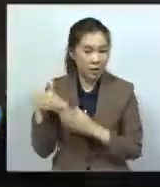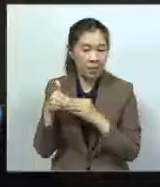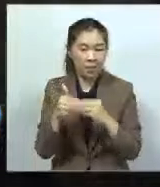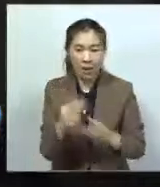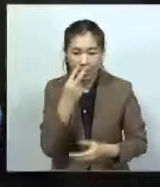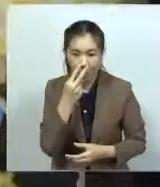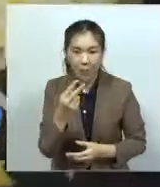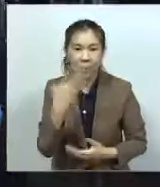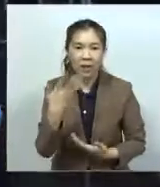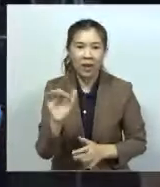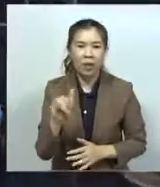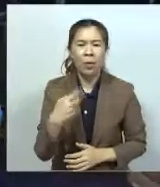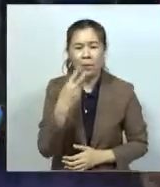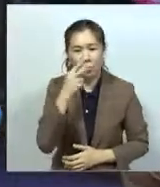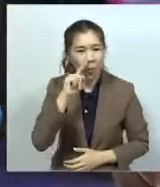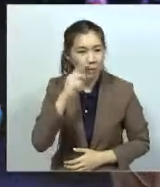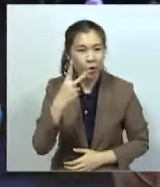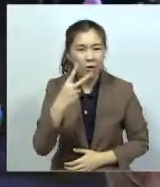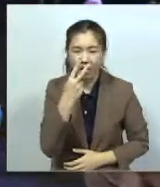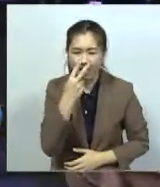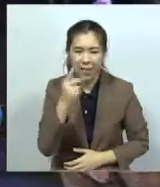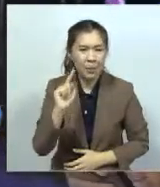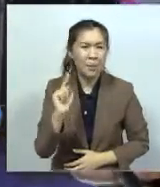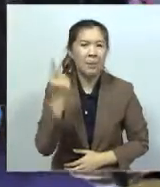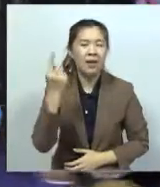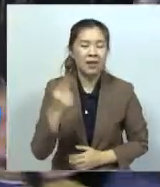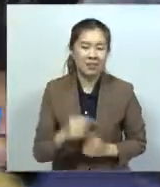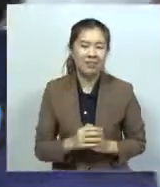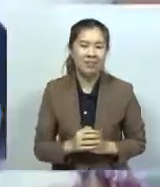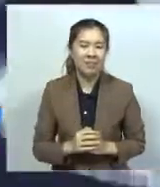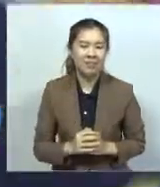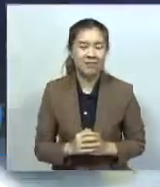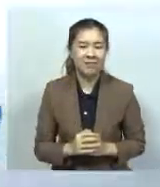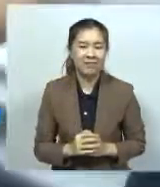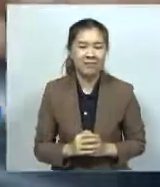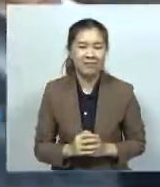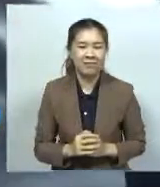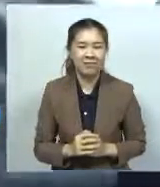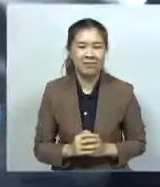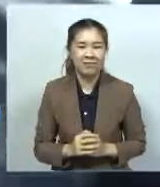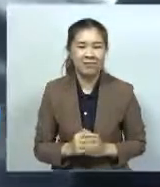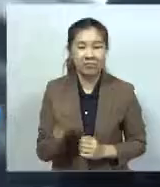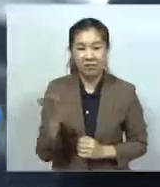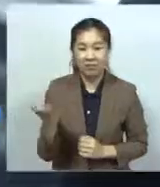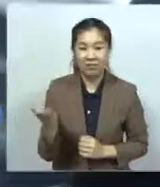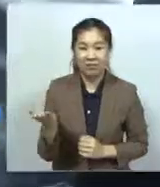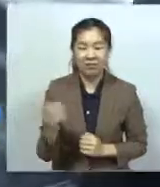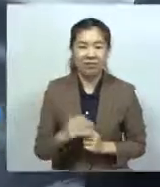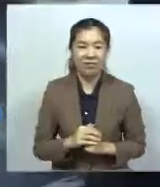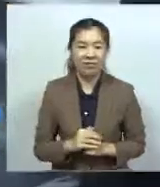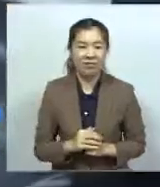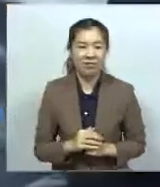นะแต่คุณผู้ชมบอกว่าอยากดูอีกอยากเห็นเหมือนเป็นการเรียกน้ำย่อยอีกสักครั้งหนึ่งนะคะยังเห็นลีลาไปเนี่ยก็